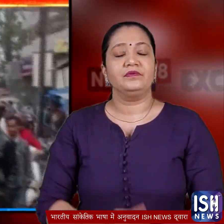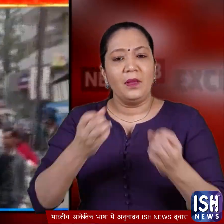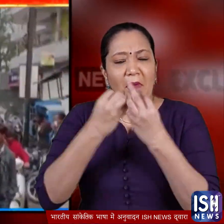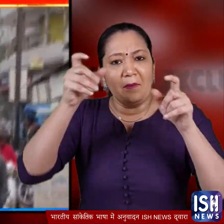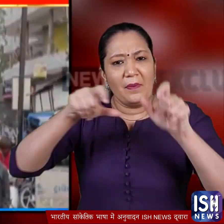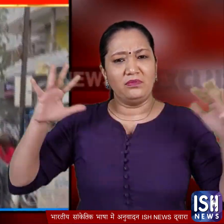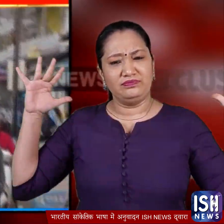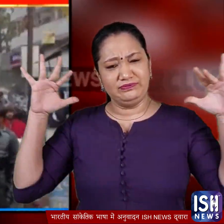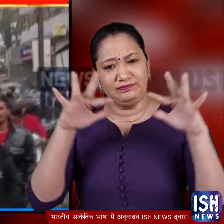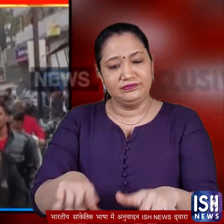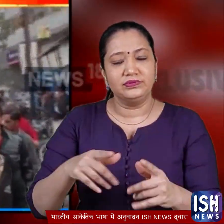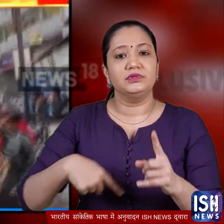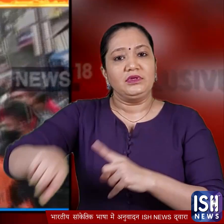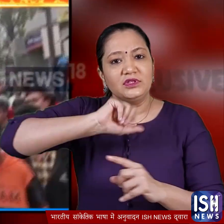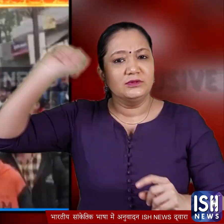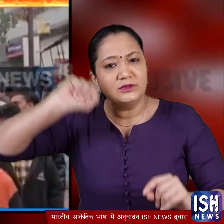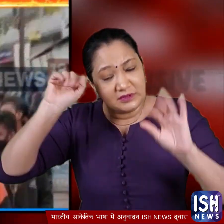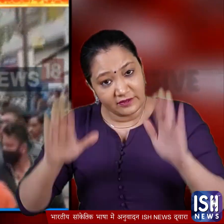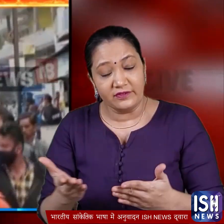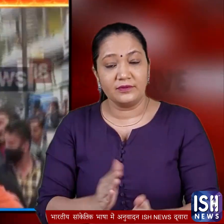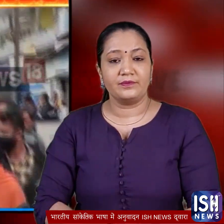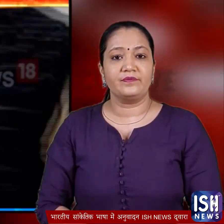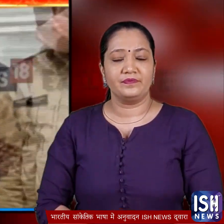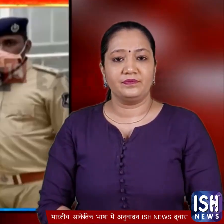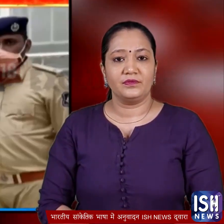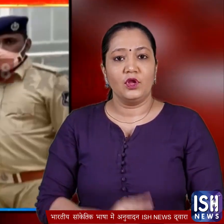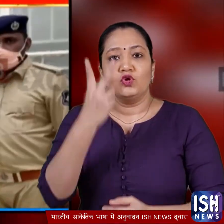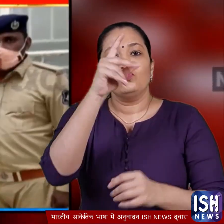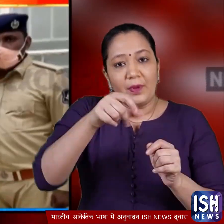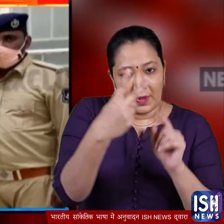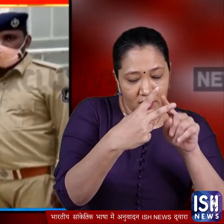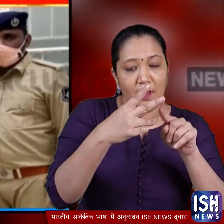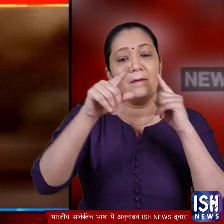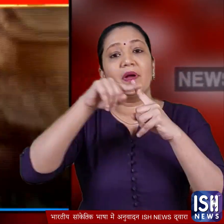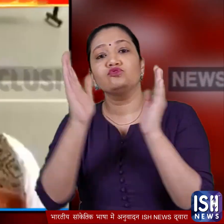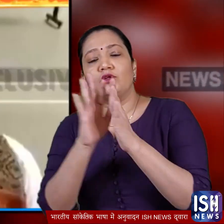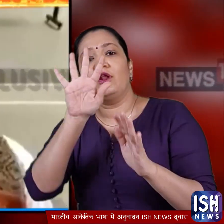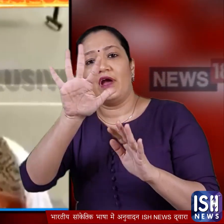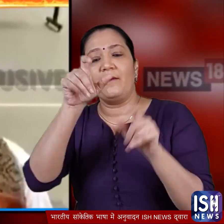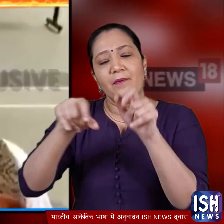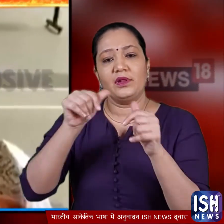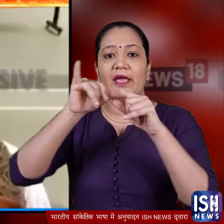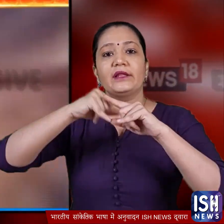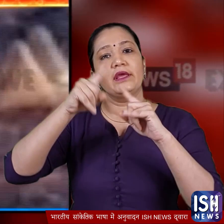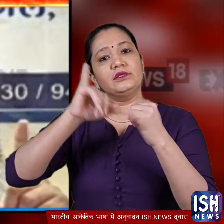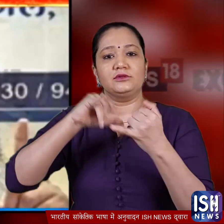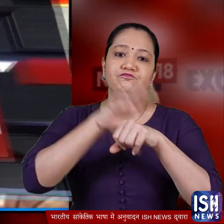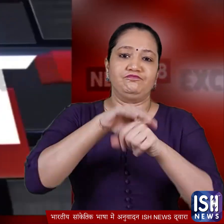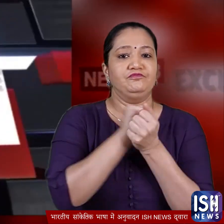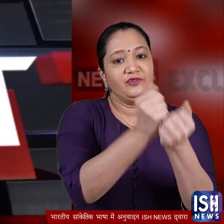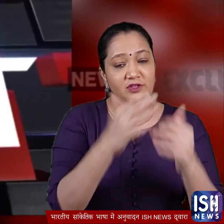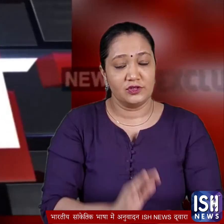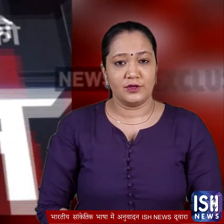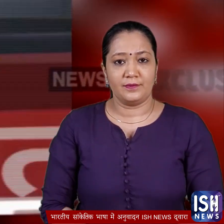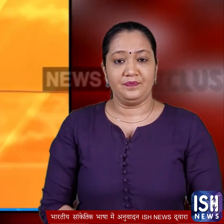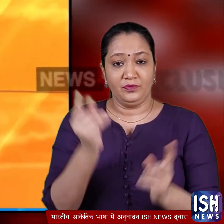बड़ी संख्या में लोग सड़कों पर उतरे और हत्या के विरोध में नारेबाजी करते रहे। अब तक 2 मौलवियों समेत 5 लोगों को गुजरात एटीएस गिरफ्तार कर चुकी